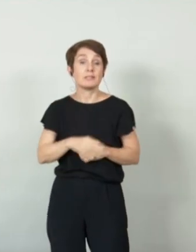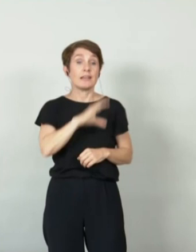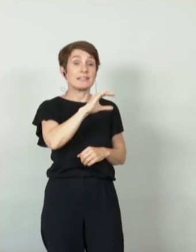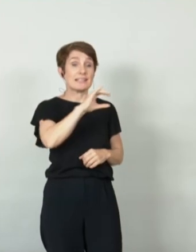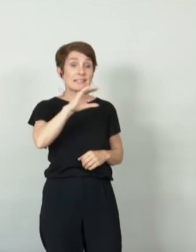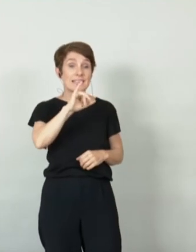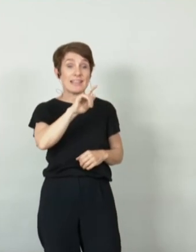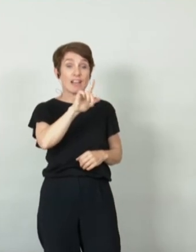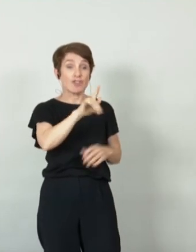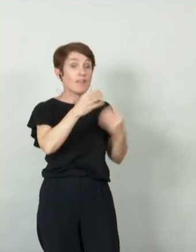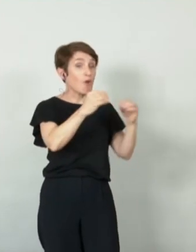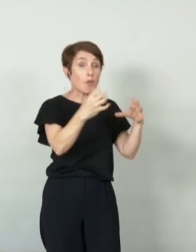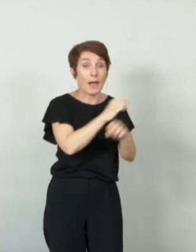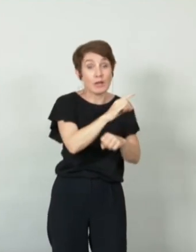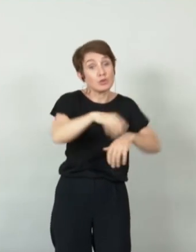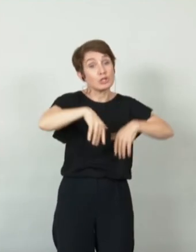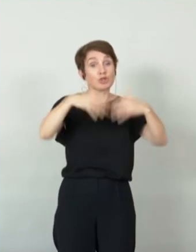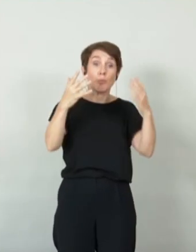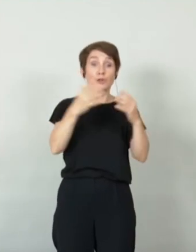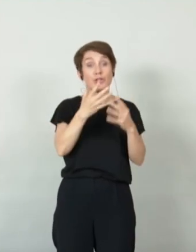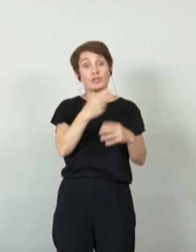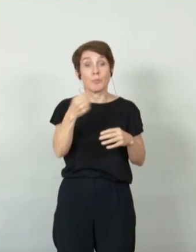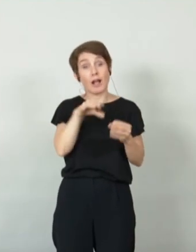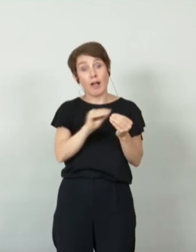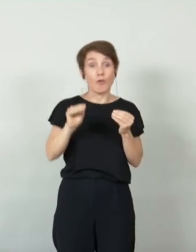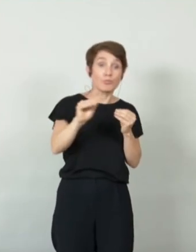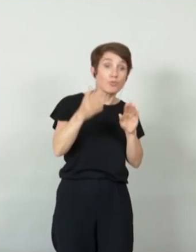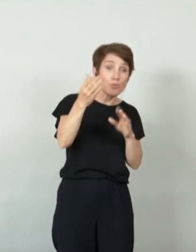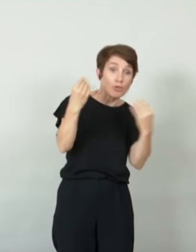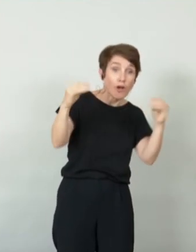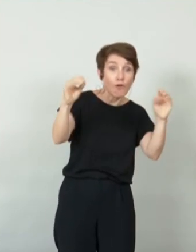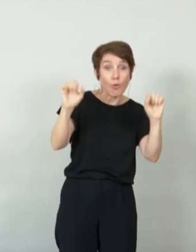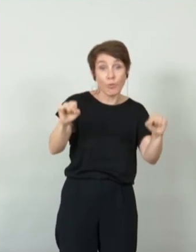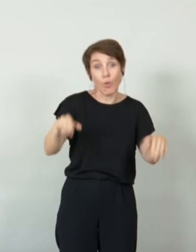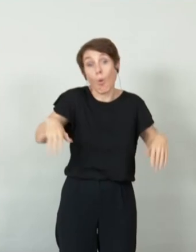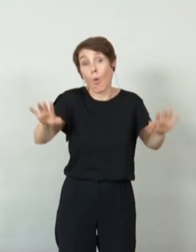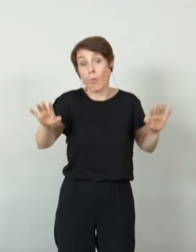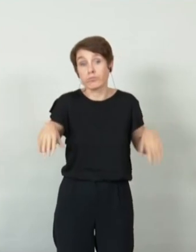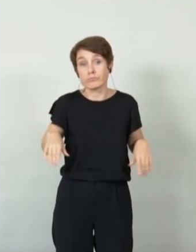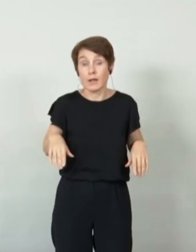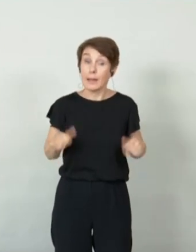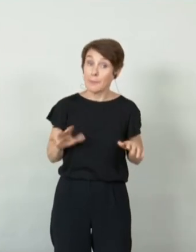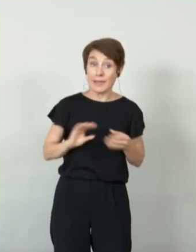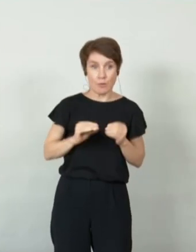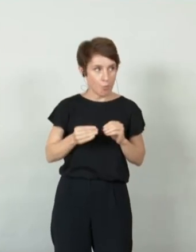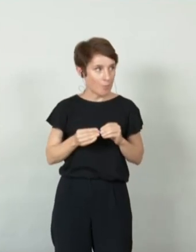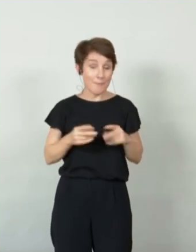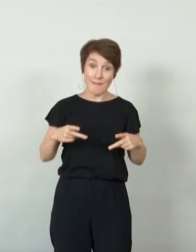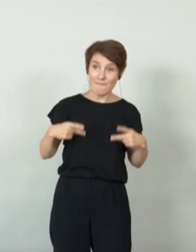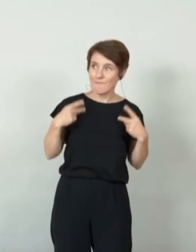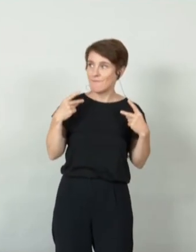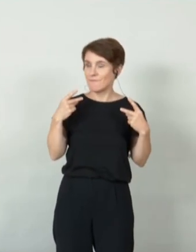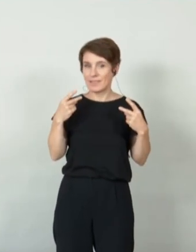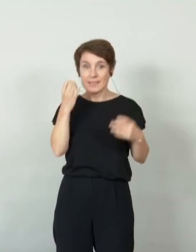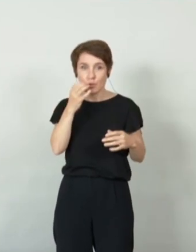ça n'a pas changé grand chose ce n'est que partie remise non c'est sauf qu'à l'échelle d'une ville qui vit peuplée d'habitants impacté